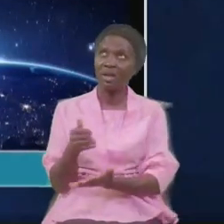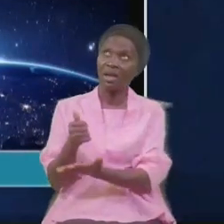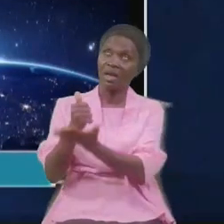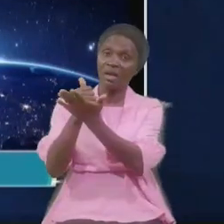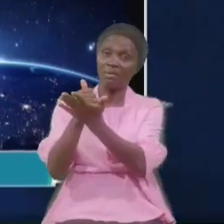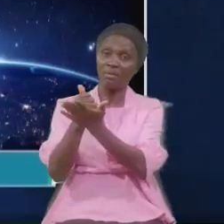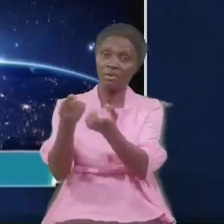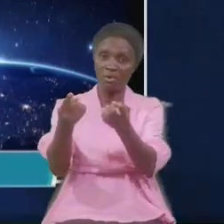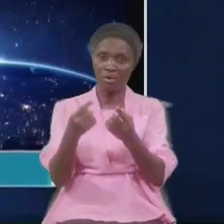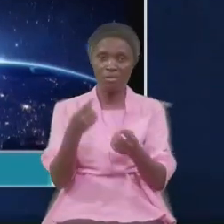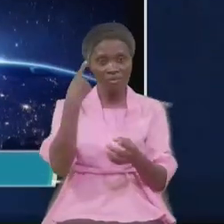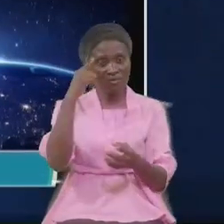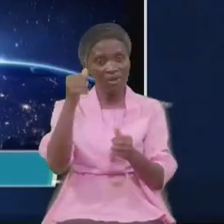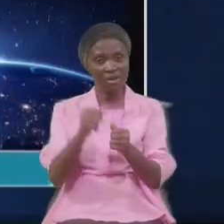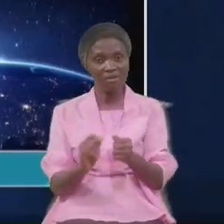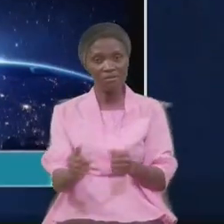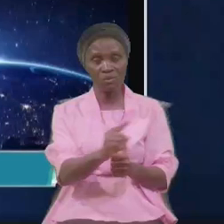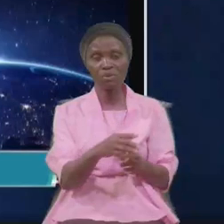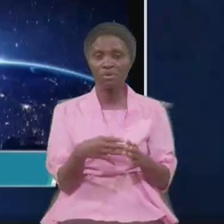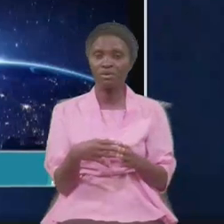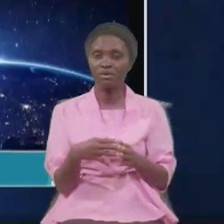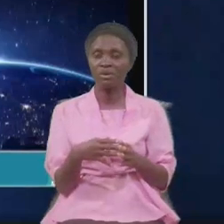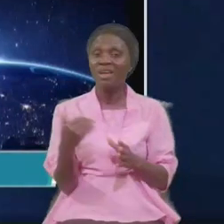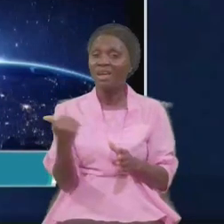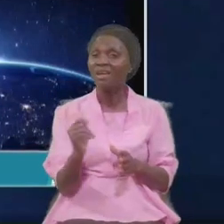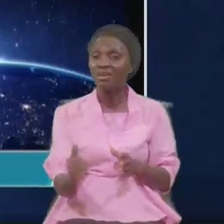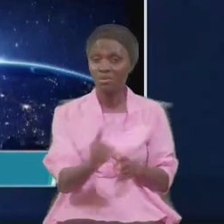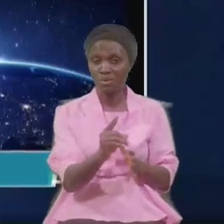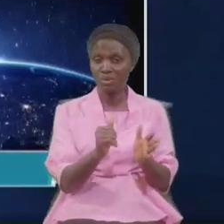Le secours vient pour tout le monde.